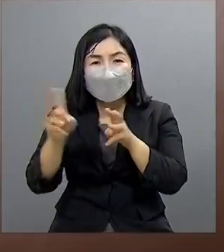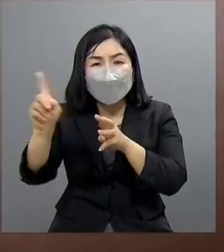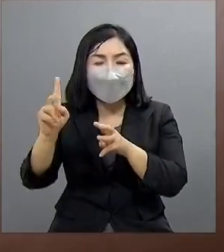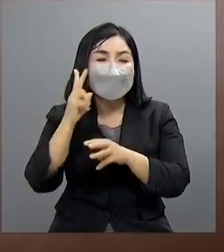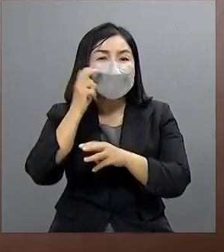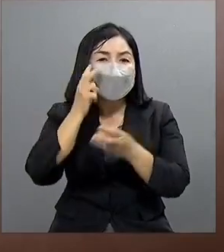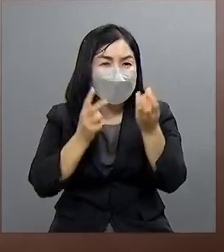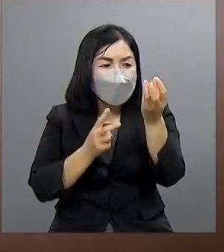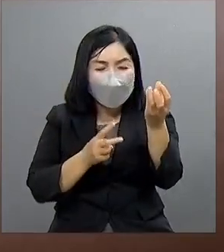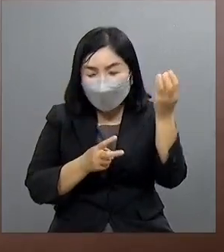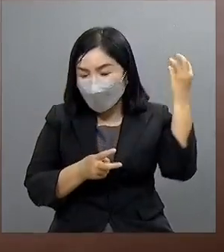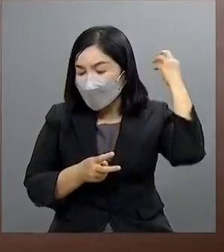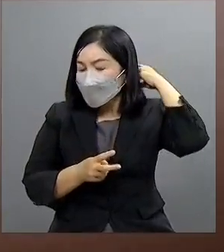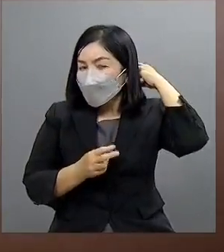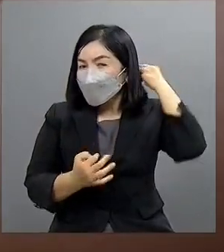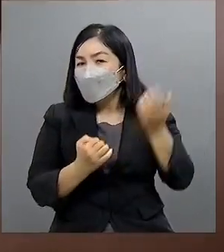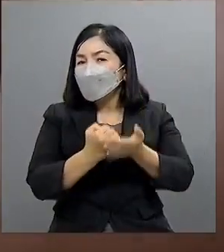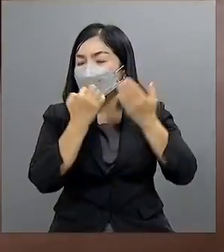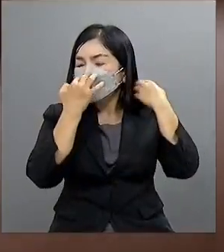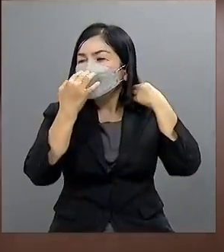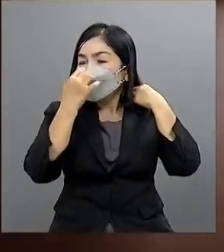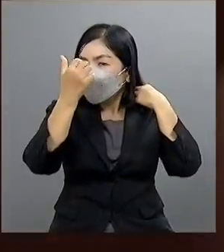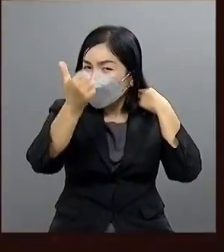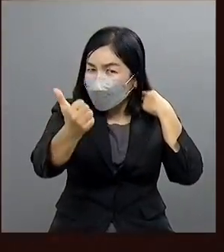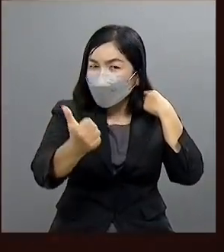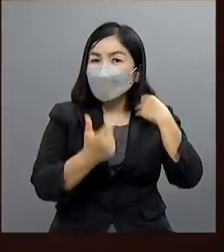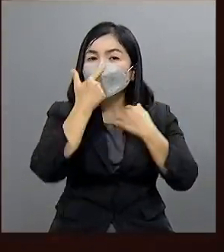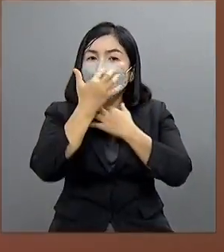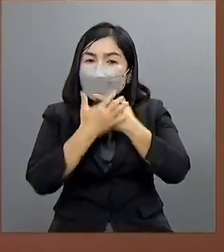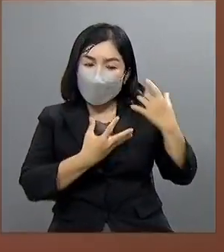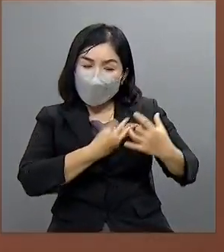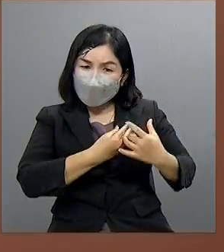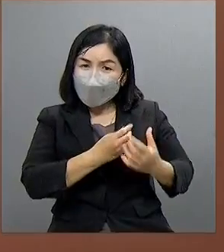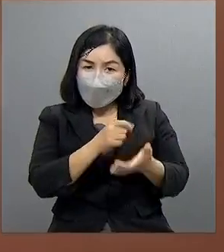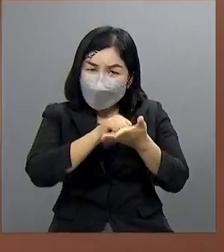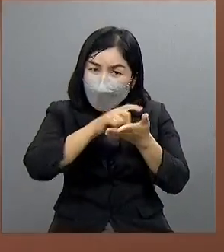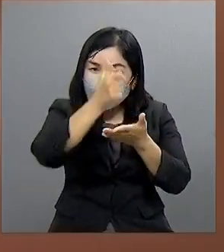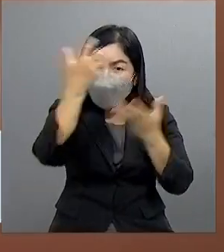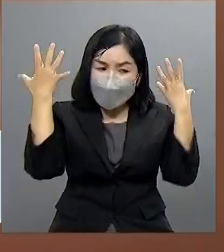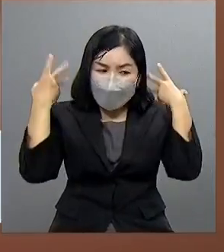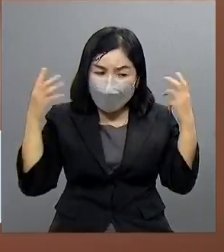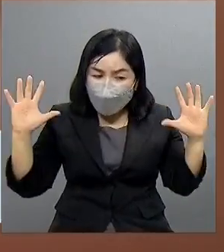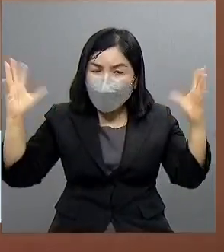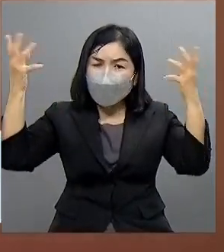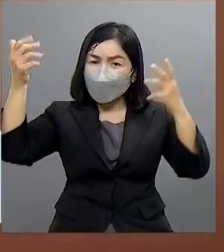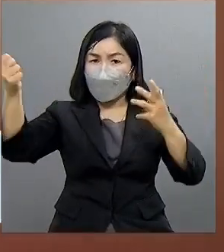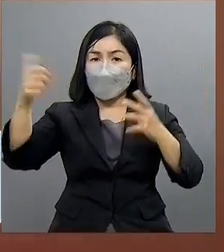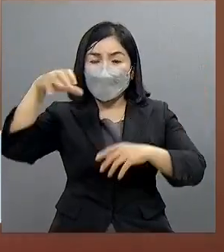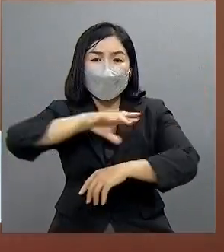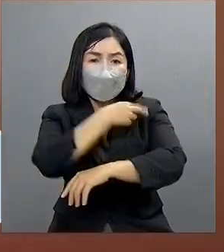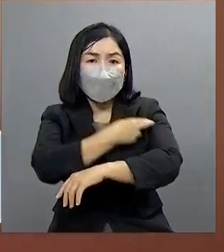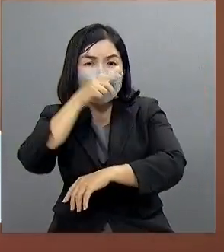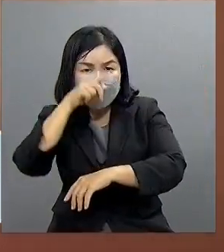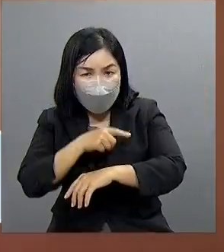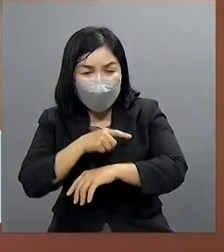คทางเดินหายใจโรคหลอดเลือดหัวใจค่ะและการปวดเมื่อยตามร่างกายเรื่องนี้ทางกรมการแพทย์แผนไทยและการแพทย์ทางเลือกกระทรว